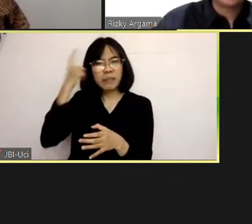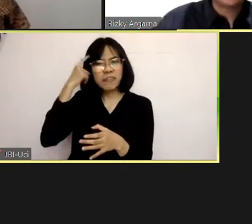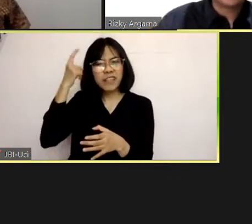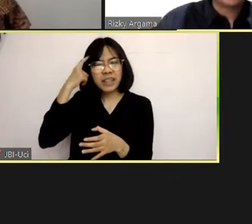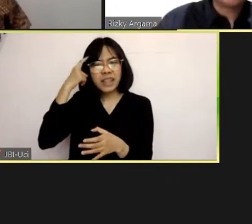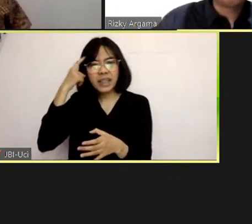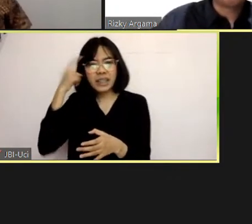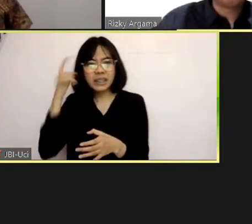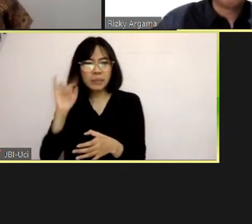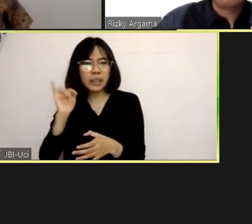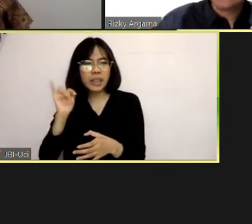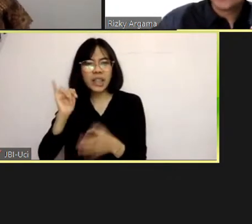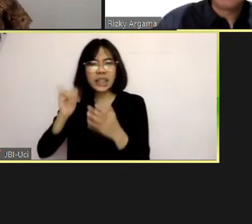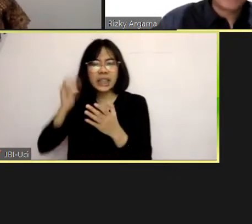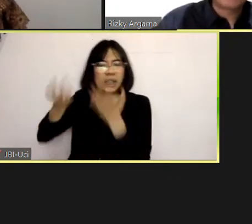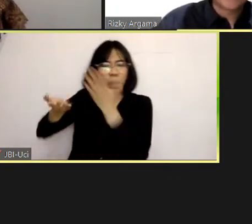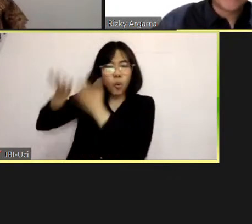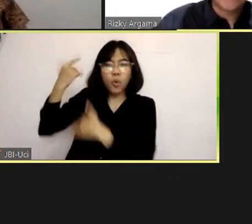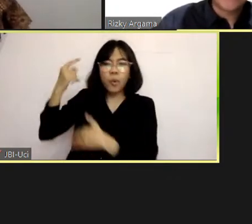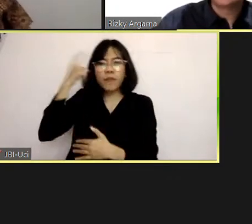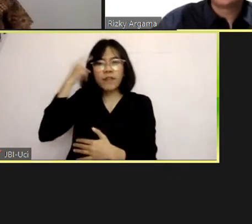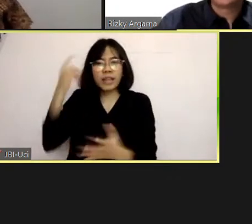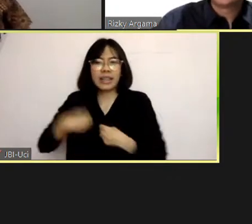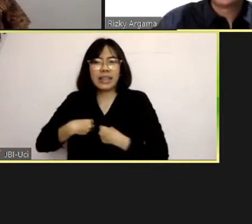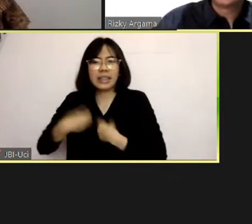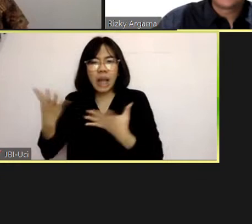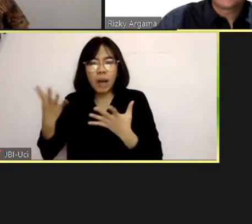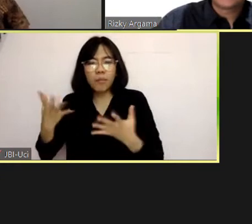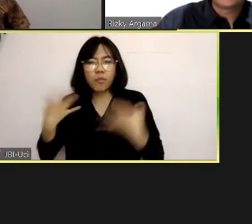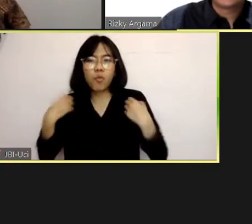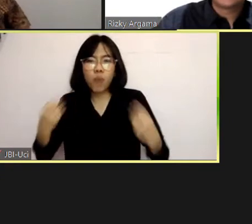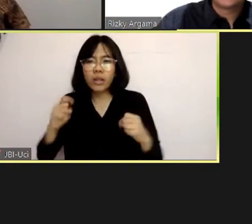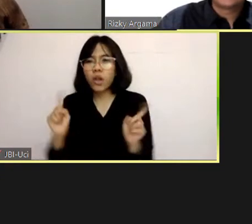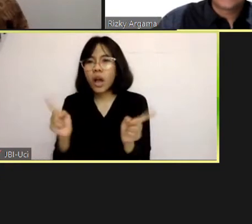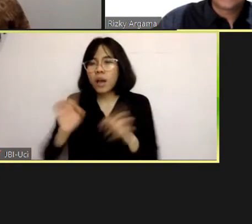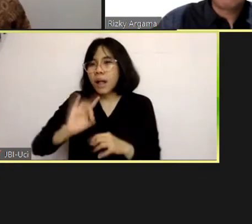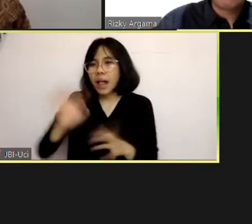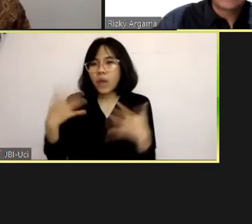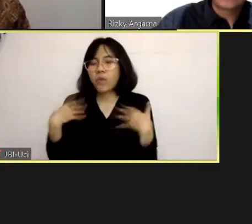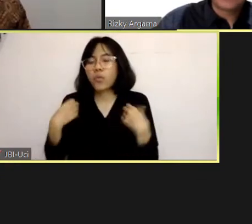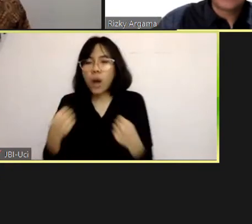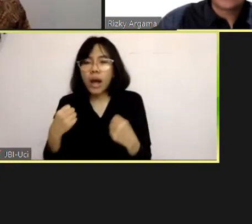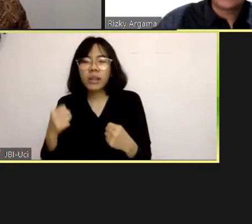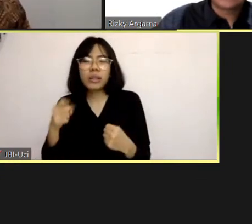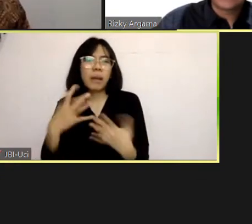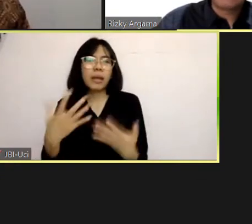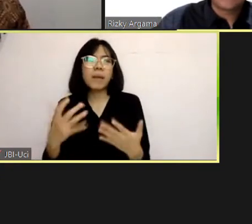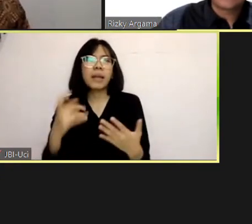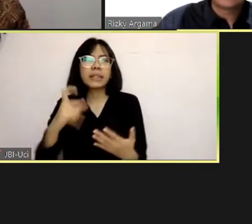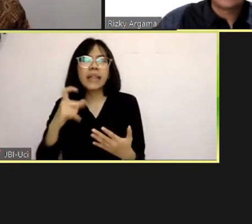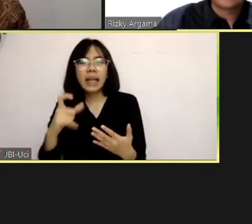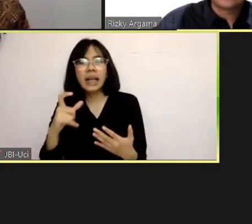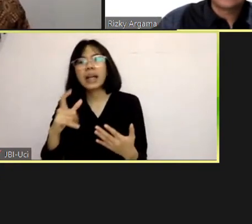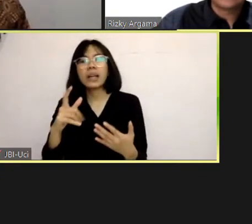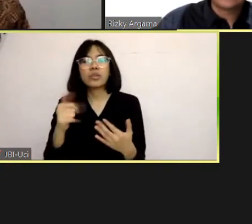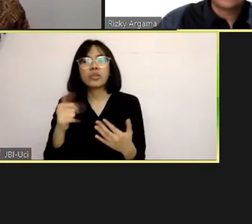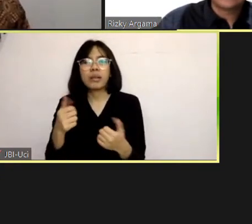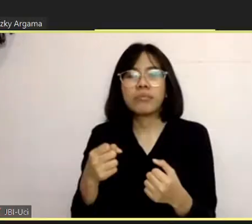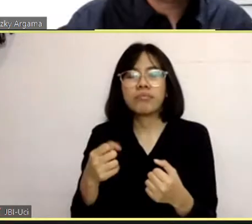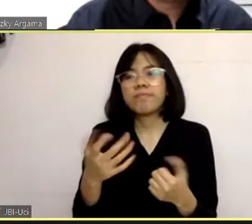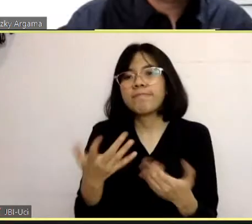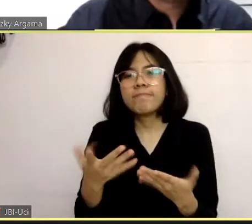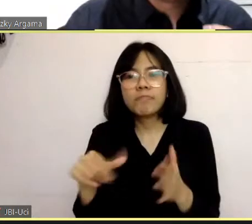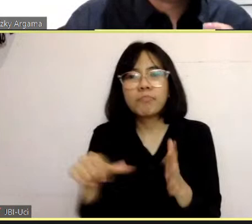jadi cukup banyak pertanyaan. Jadi silakan nanti ditanggapi sesuai relevansi